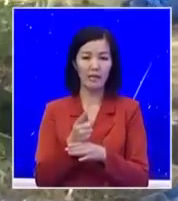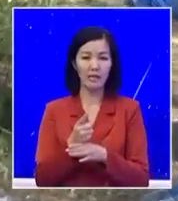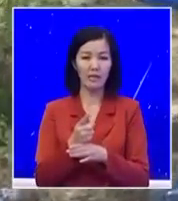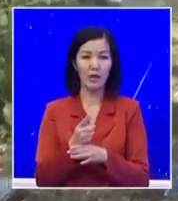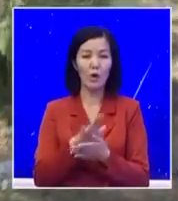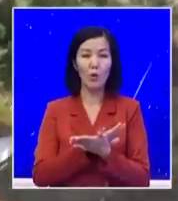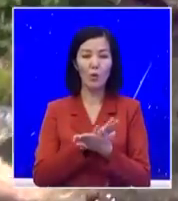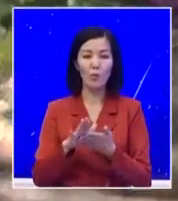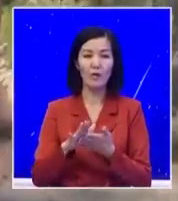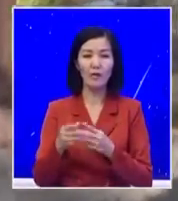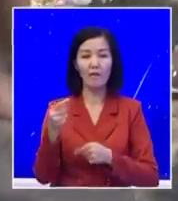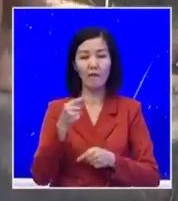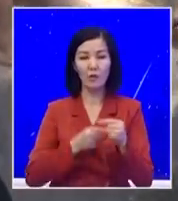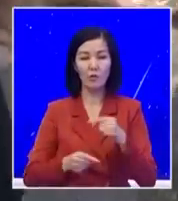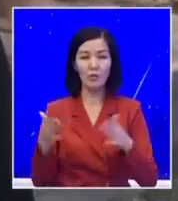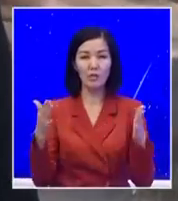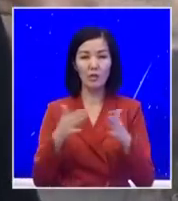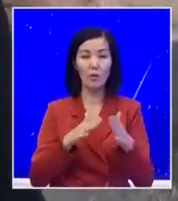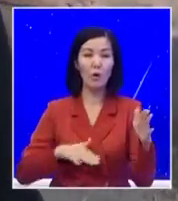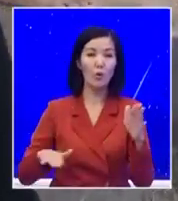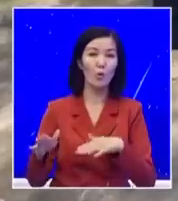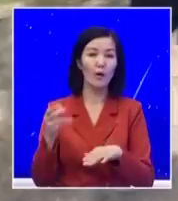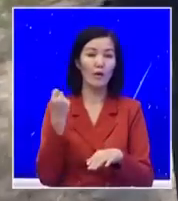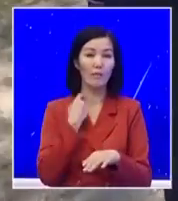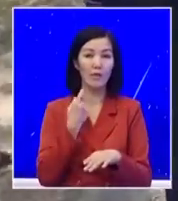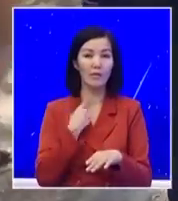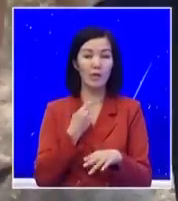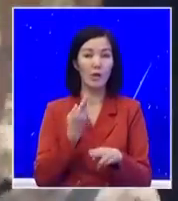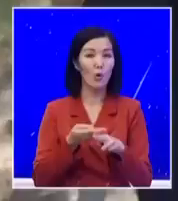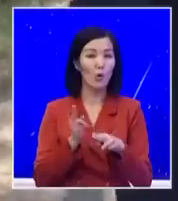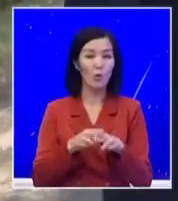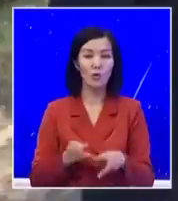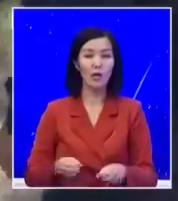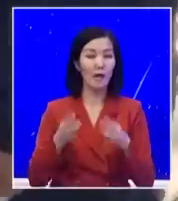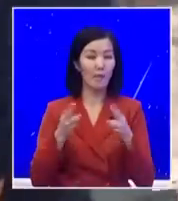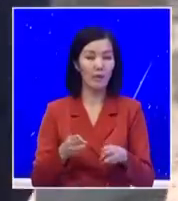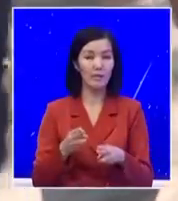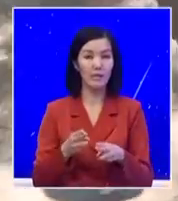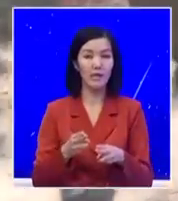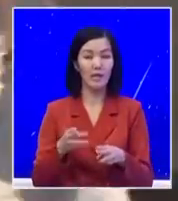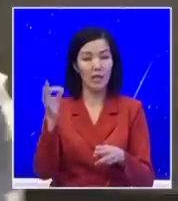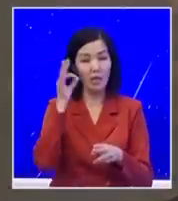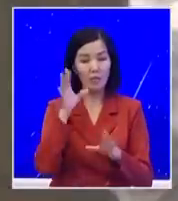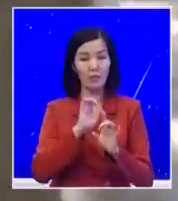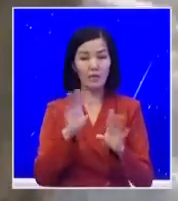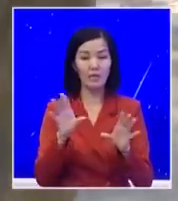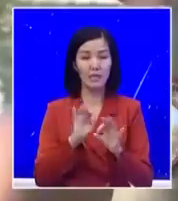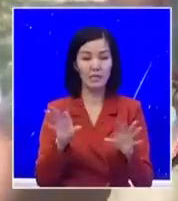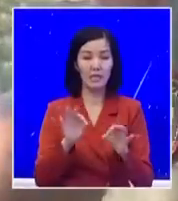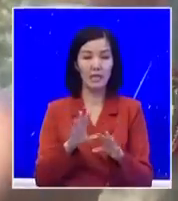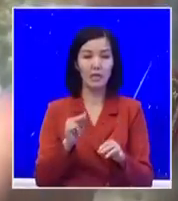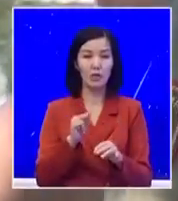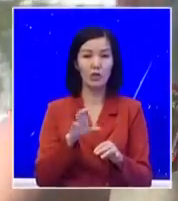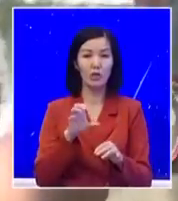прибрать за собой и вернуться домой. Купание в состоянии алкогольного опьянения чревато печальными последствиями, напомнили сотрудники ДЧС.